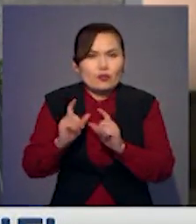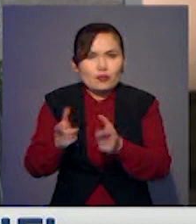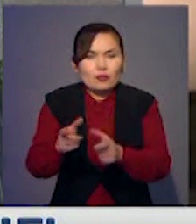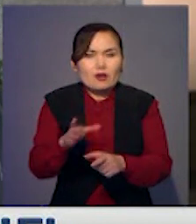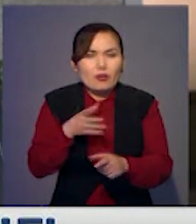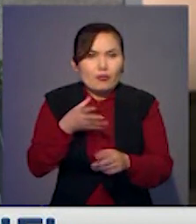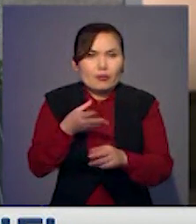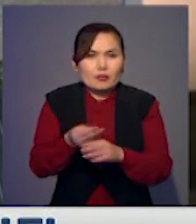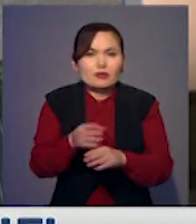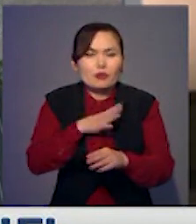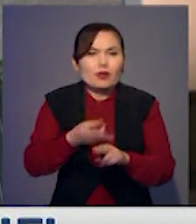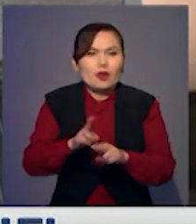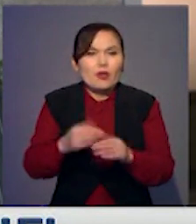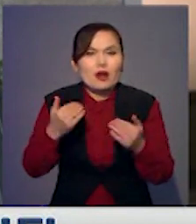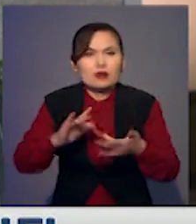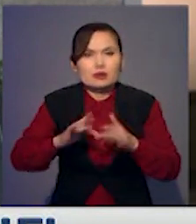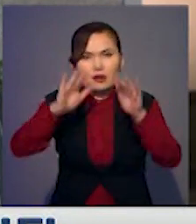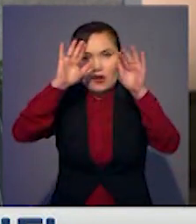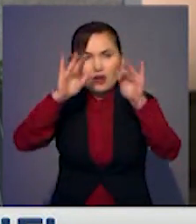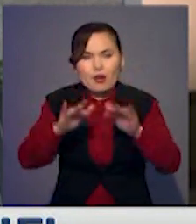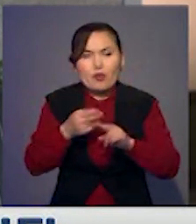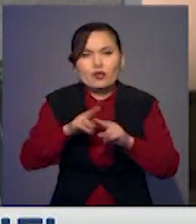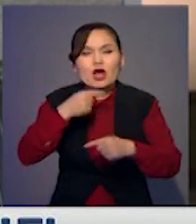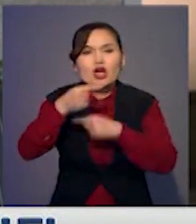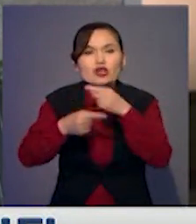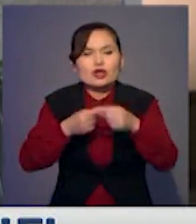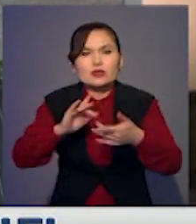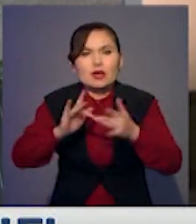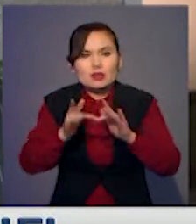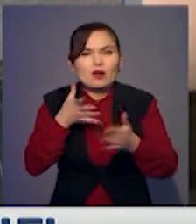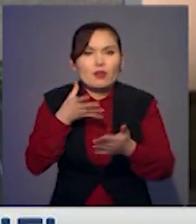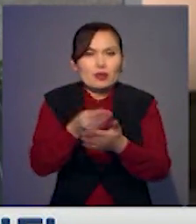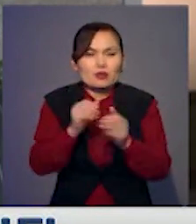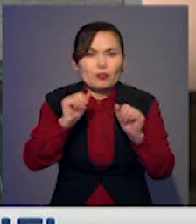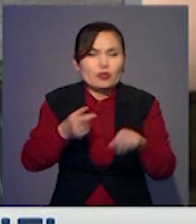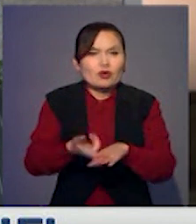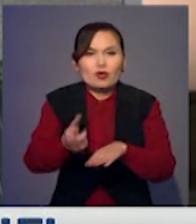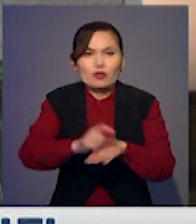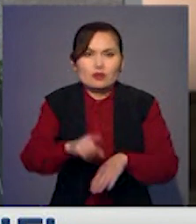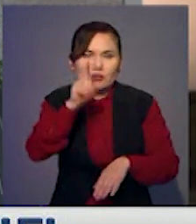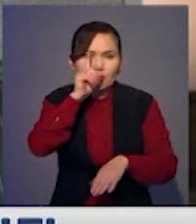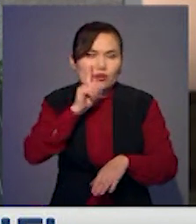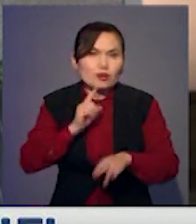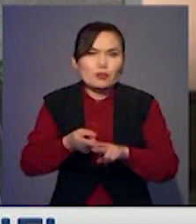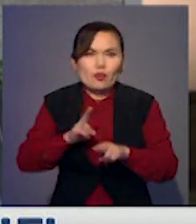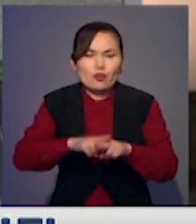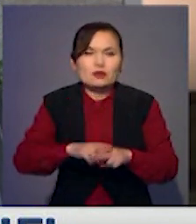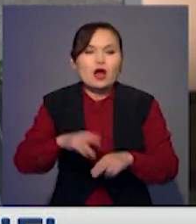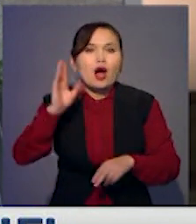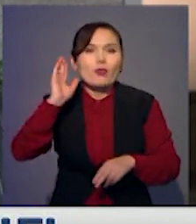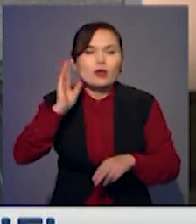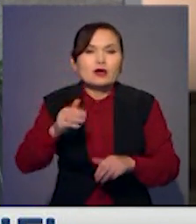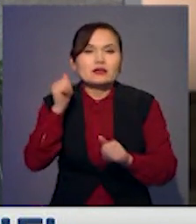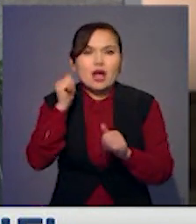болады. Қазірсе осы Отырар мүлтек ауданды 10 үйге біз осындай орталықтандырған есіп тік қойған болсақ, келешкете